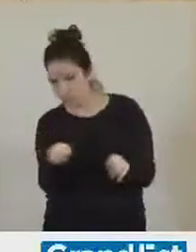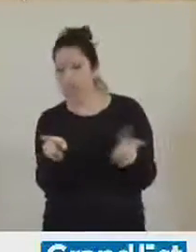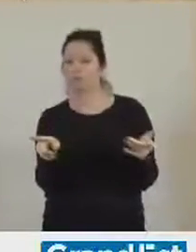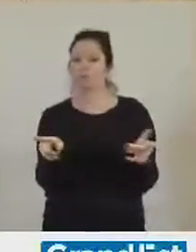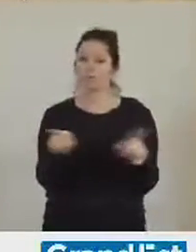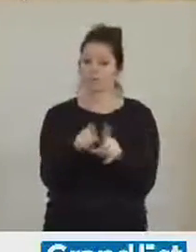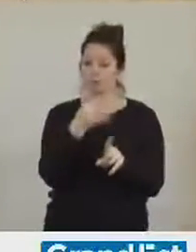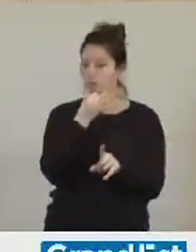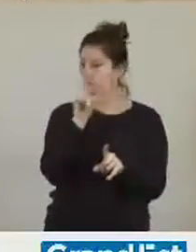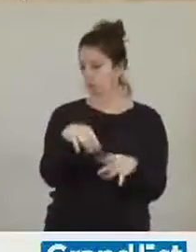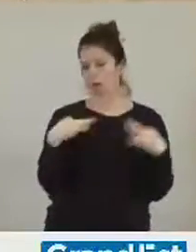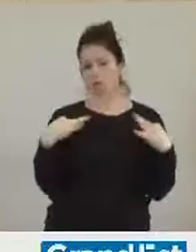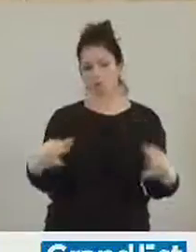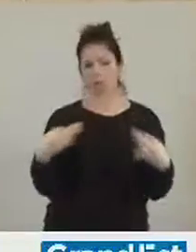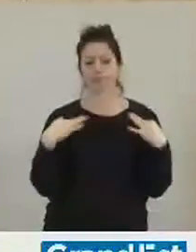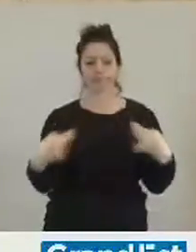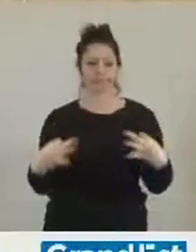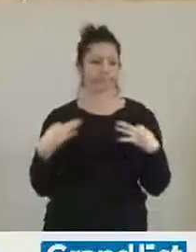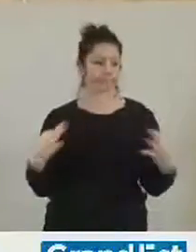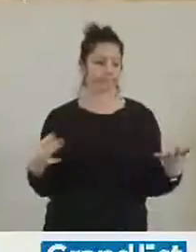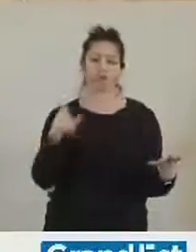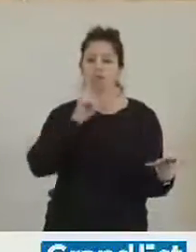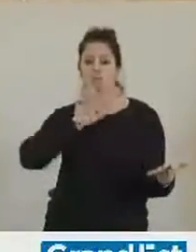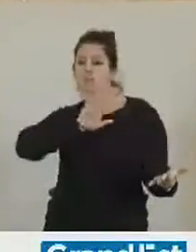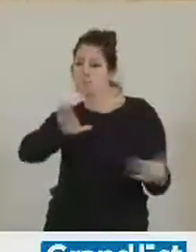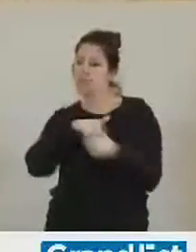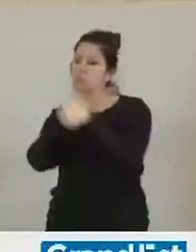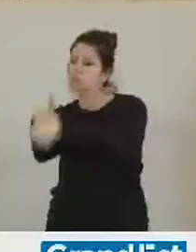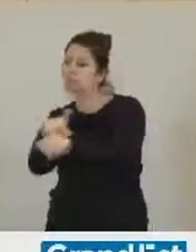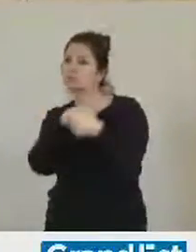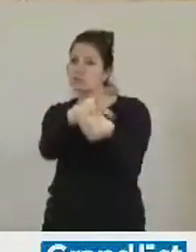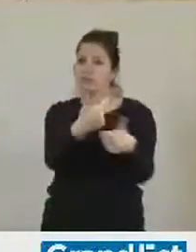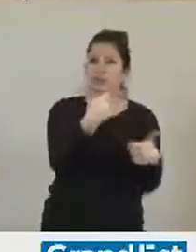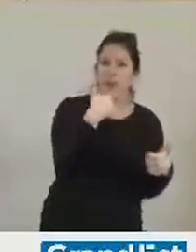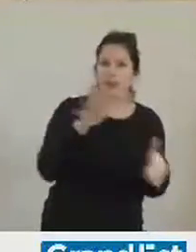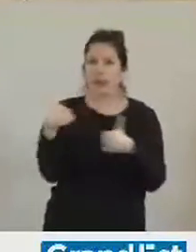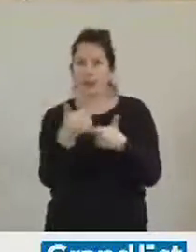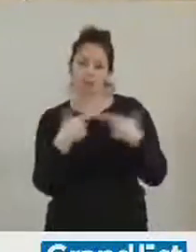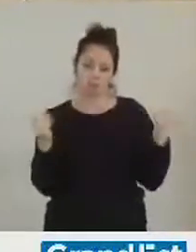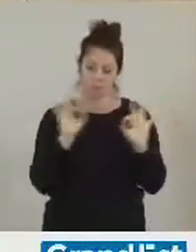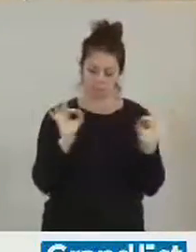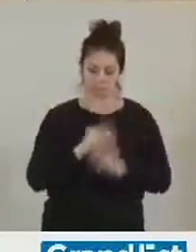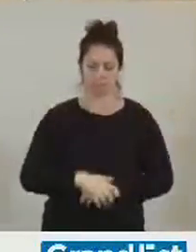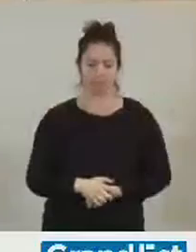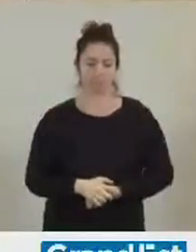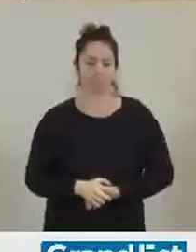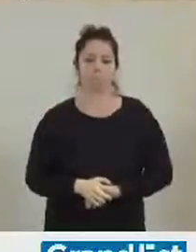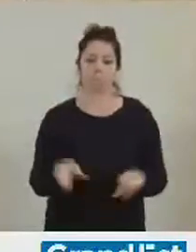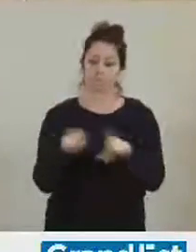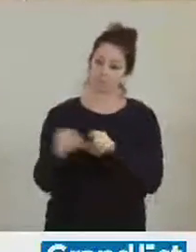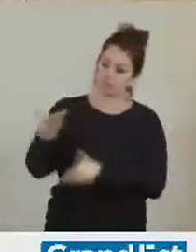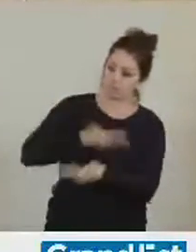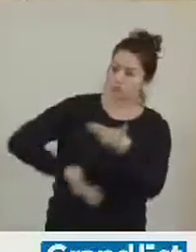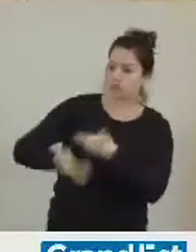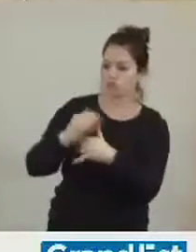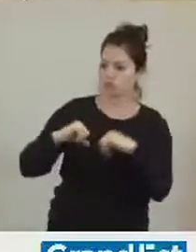totale impartialité, sans dogmatisme, sans sectarisme. Enfin, c'est aussi le fruit d'échanges avec les jeunes eux-mêmes, lors